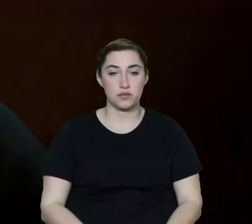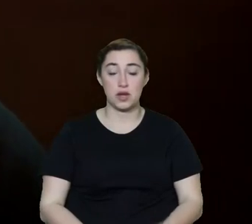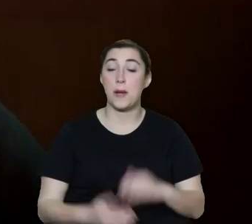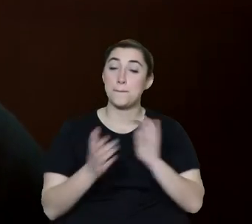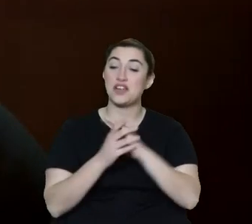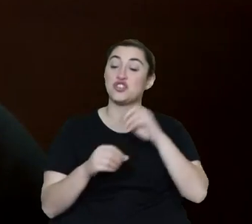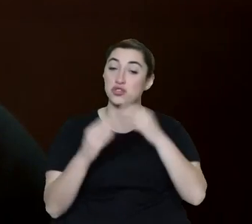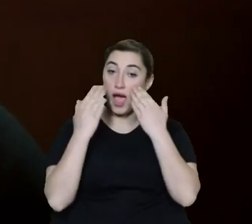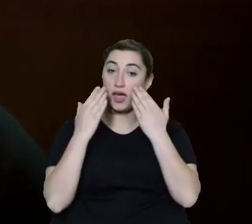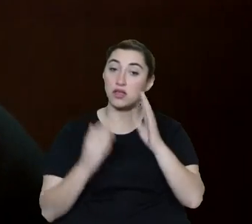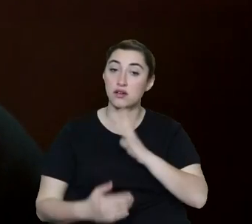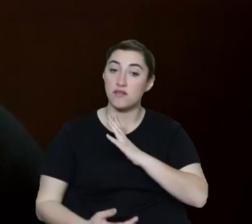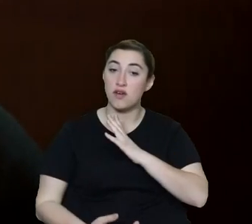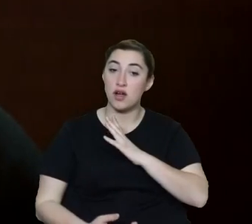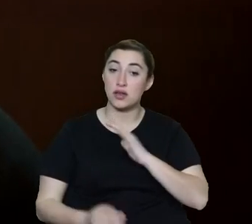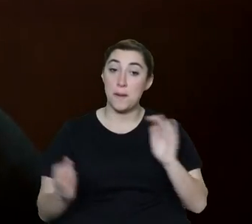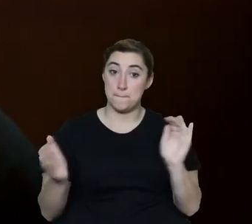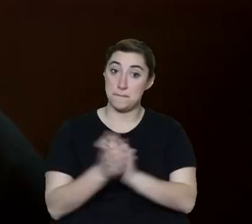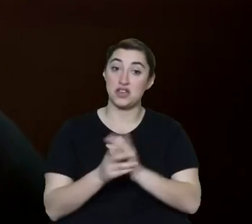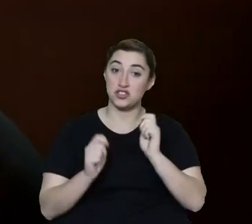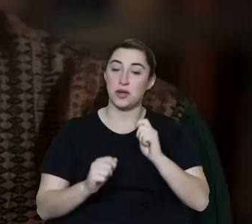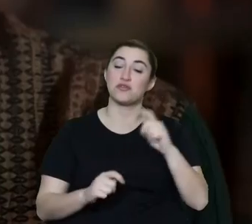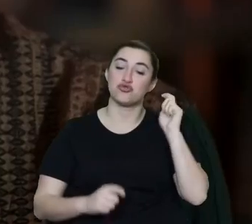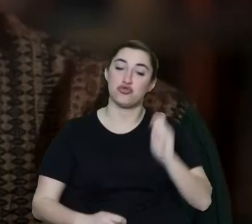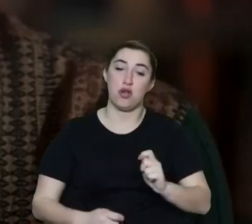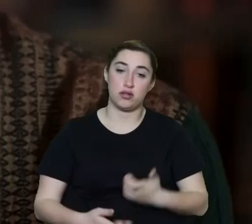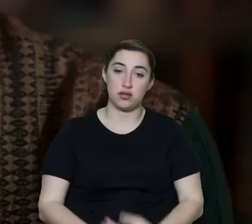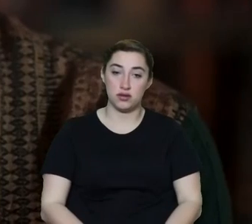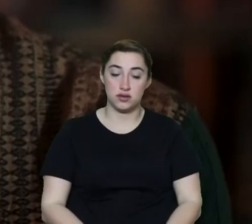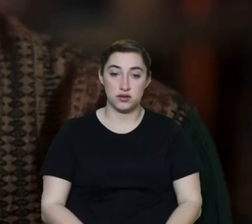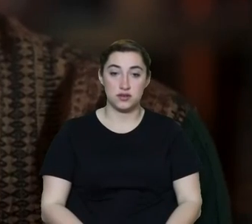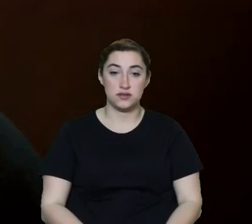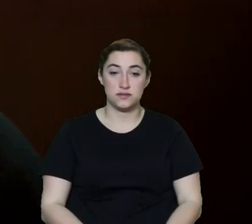Sulh'te hayır vardır. Barıştırmak farzdır.